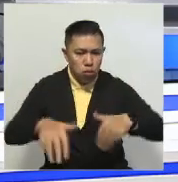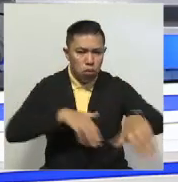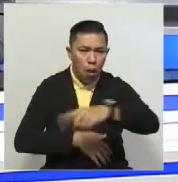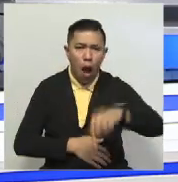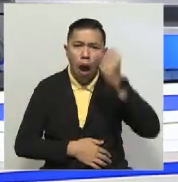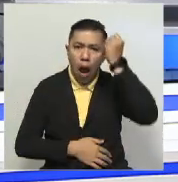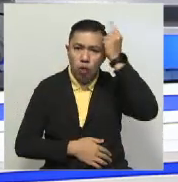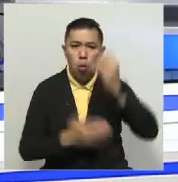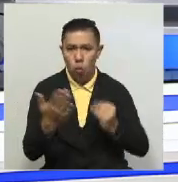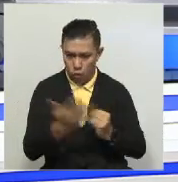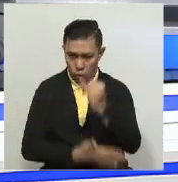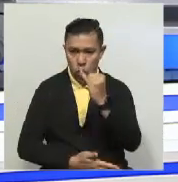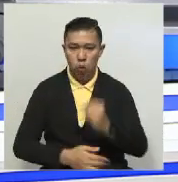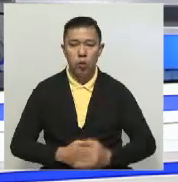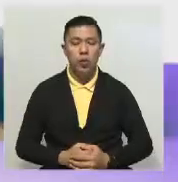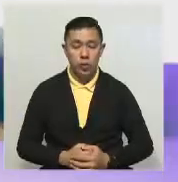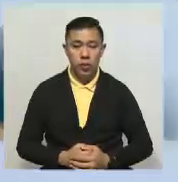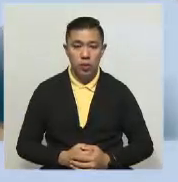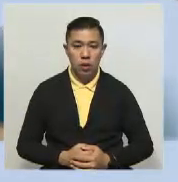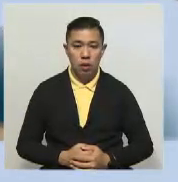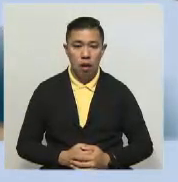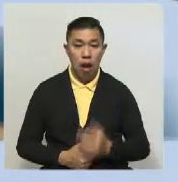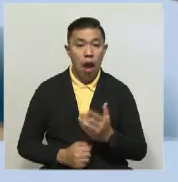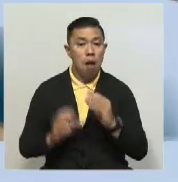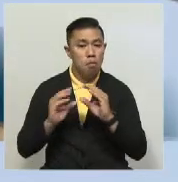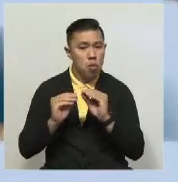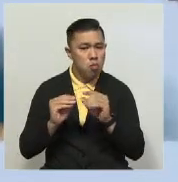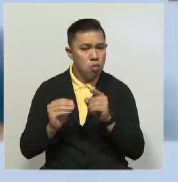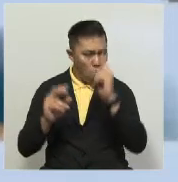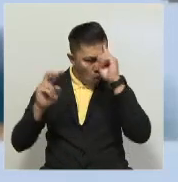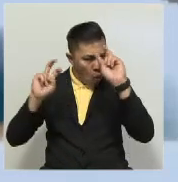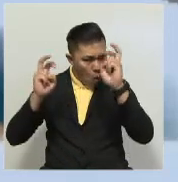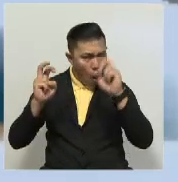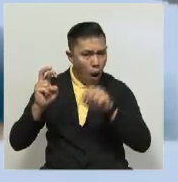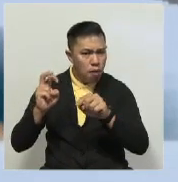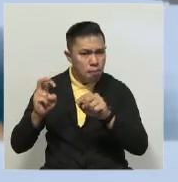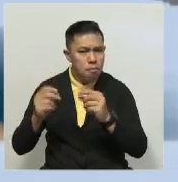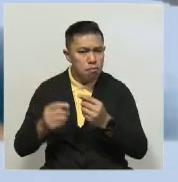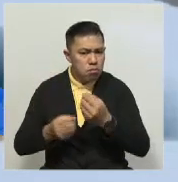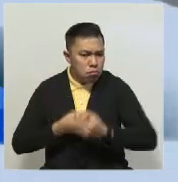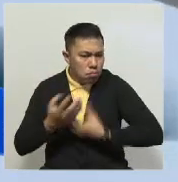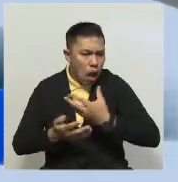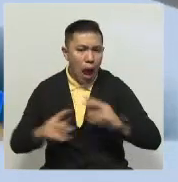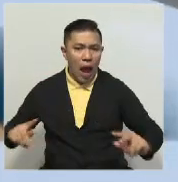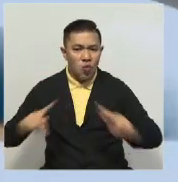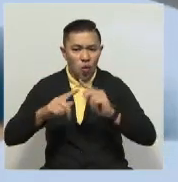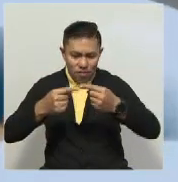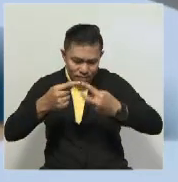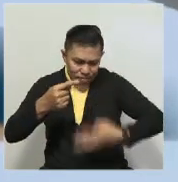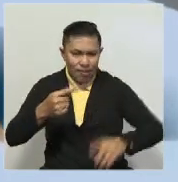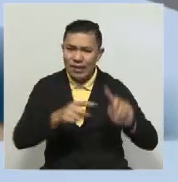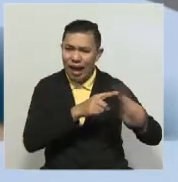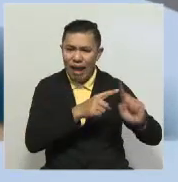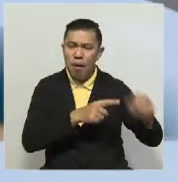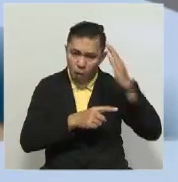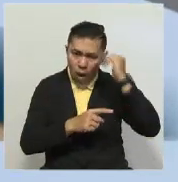ที่ถูกต้องค่ะโดยในระหว่างการประชุมกำหนดประเด็นแล้วก็แนวทางการเผยแพร่ผลงานของ20กระทรวงนะคะเพื่อที่จะ